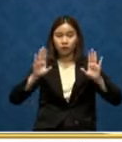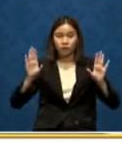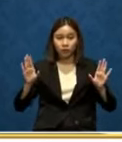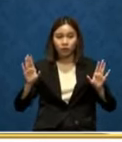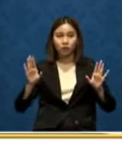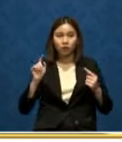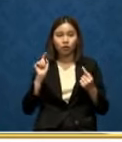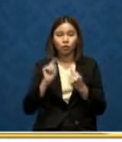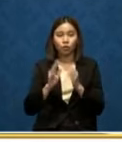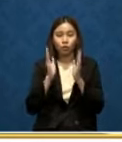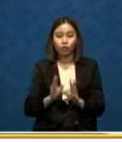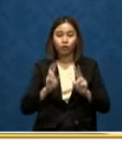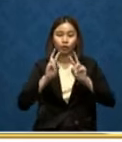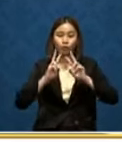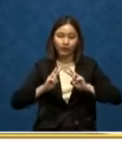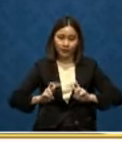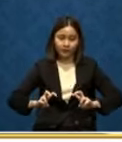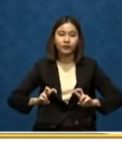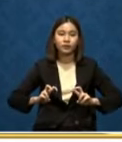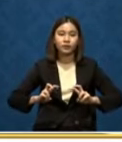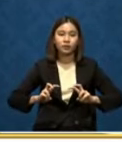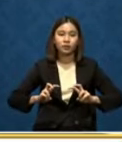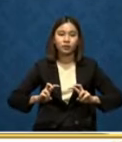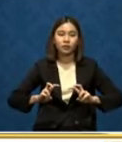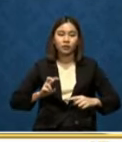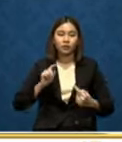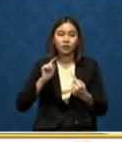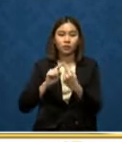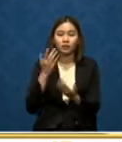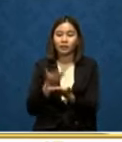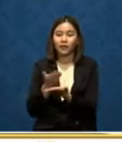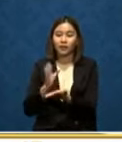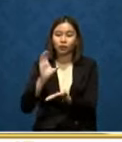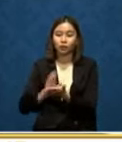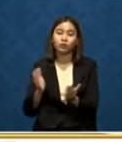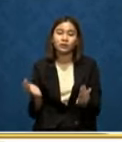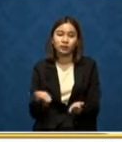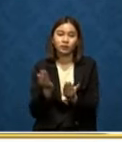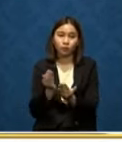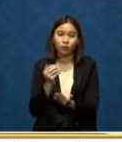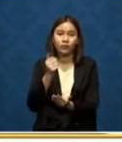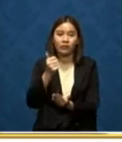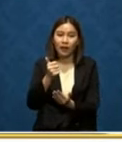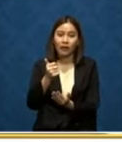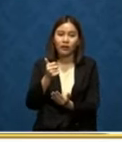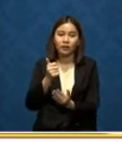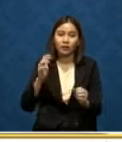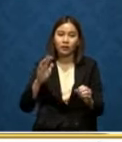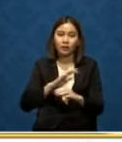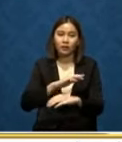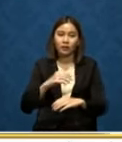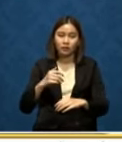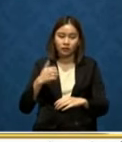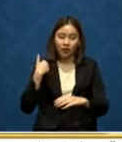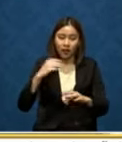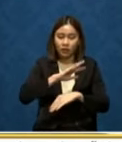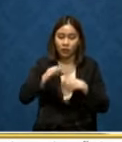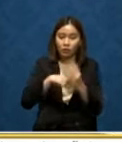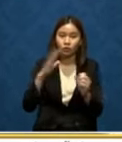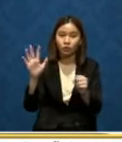ให้นักวิจัยได้สามารถเข้าถึงเงินสนับสนุนได้กว้างและมากและหลากหลายกว่า